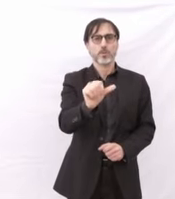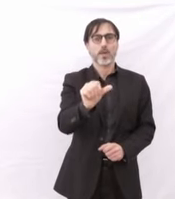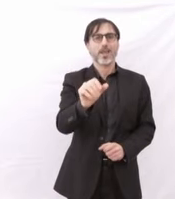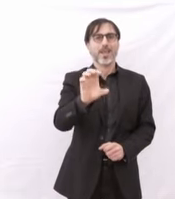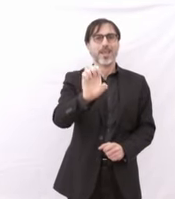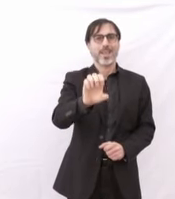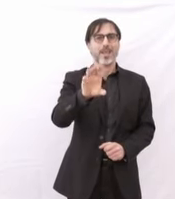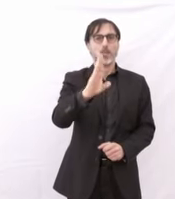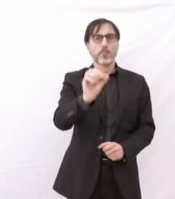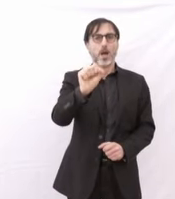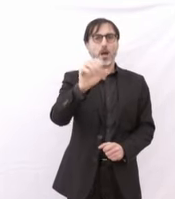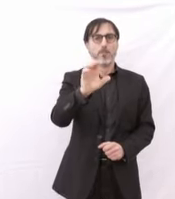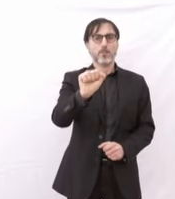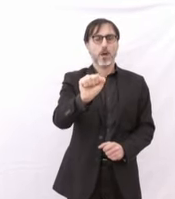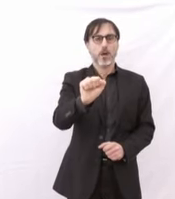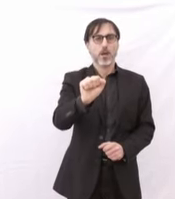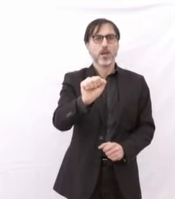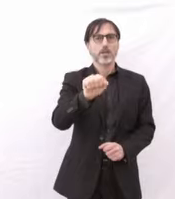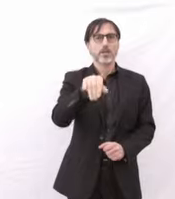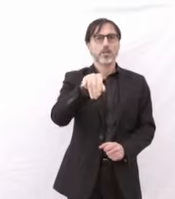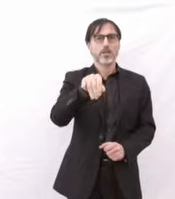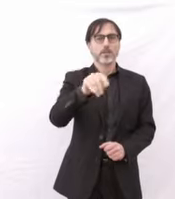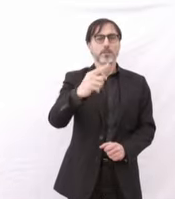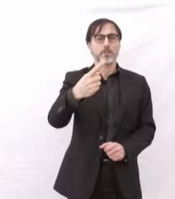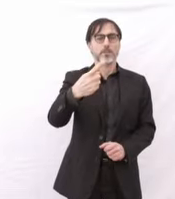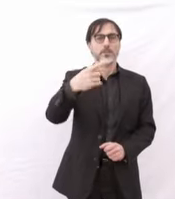Baba, Alex James,